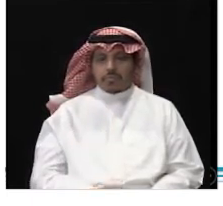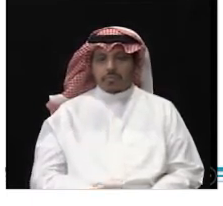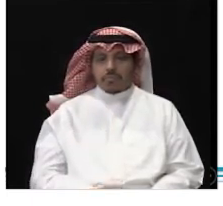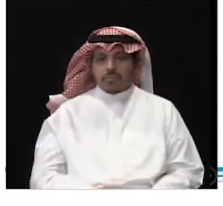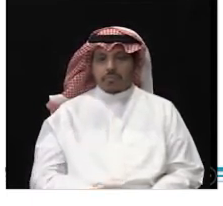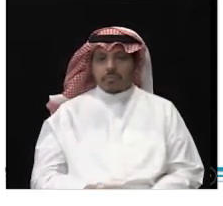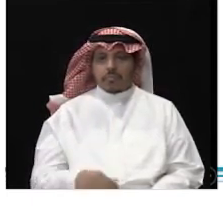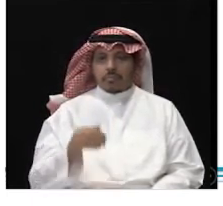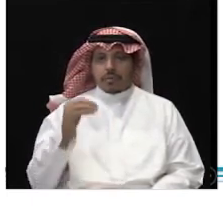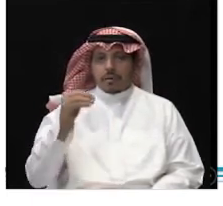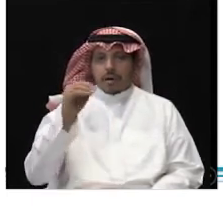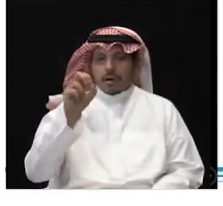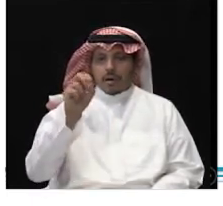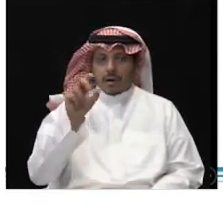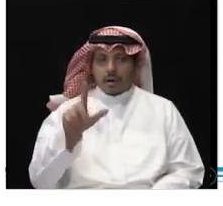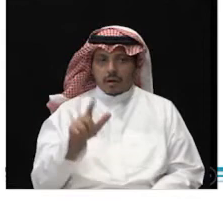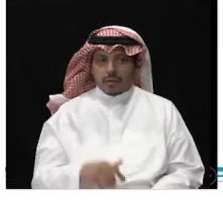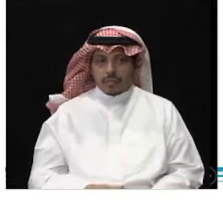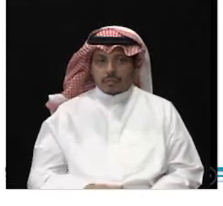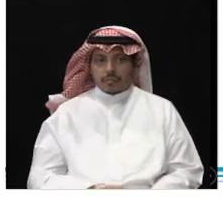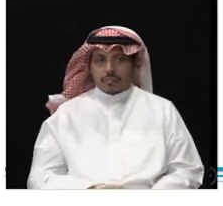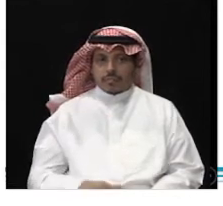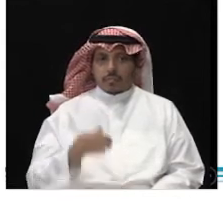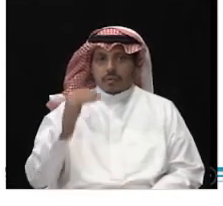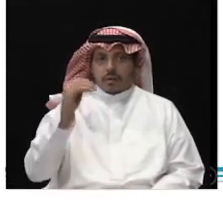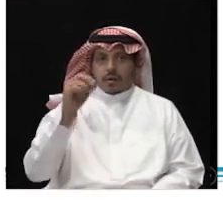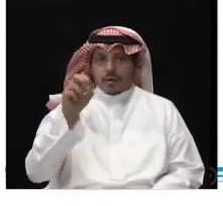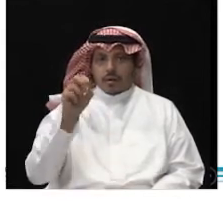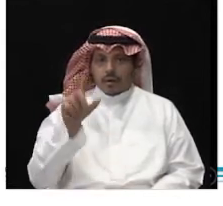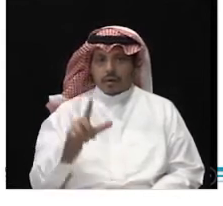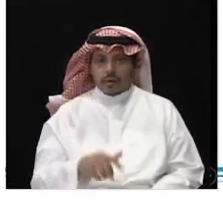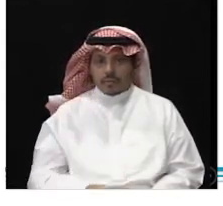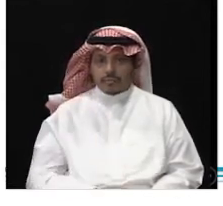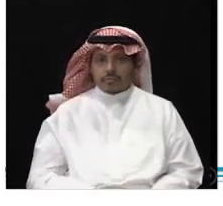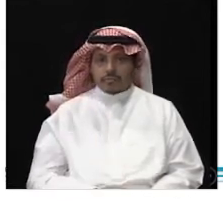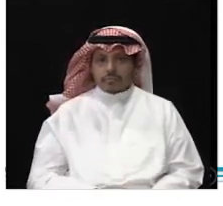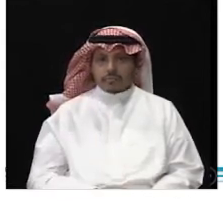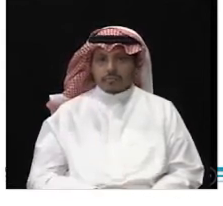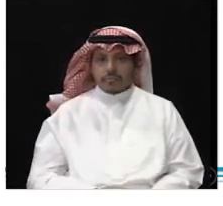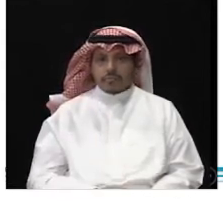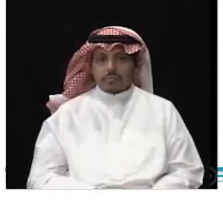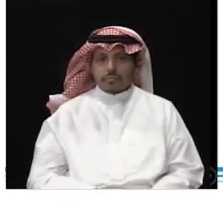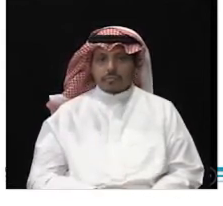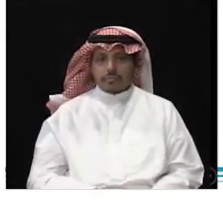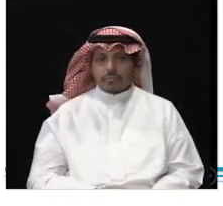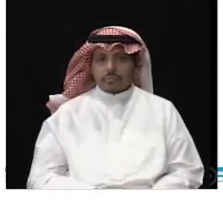نقرأ حقل، حقل. جميل، حقل،